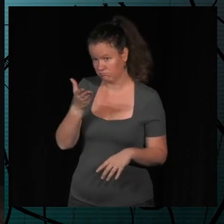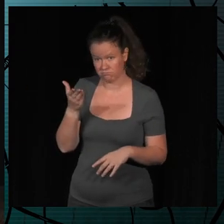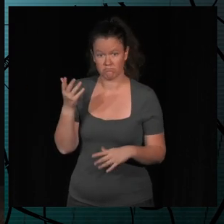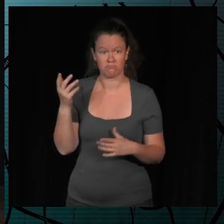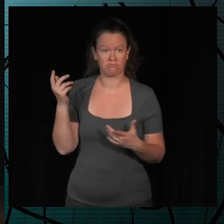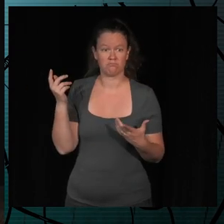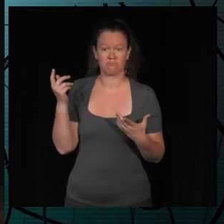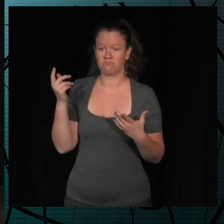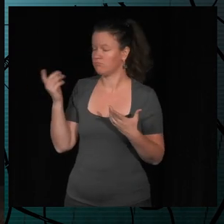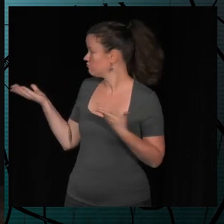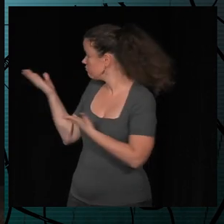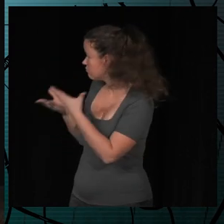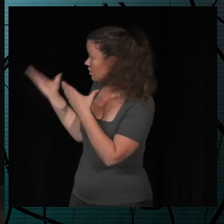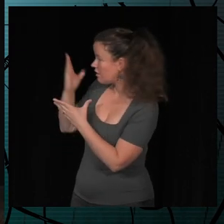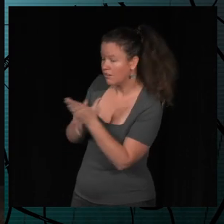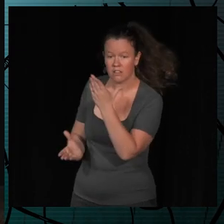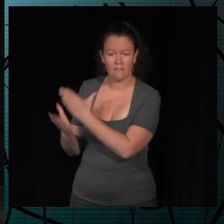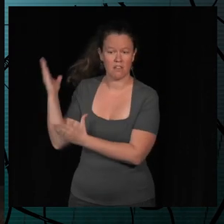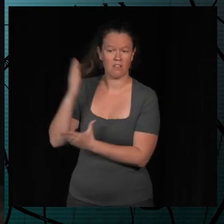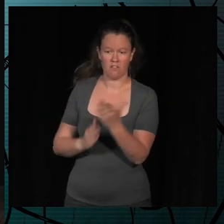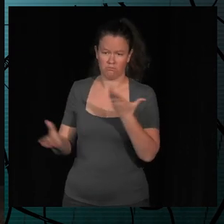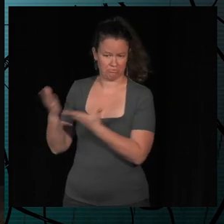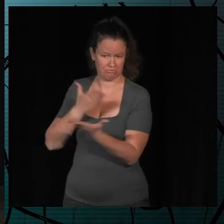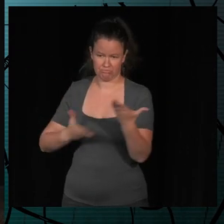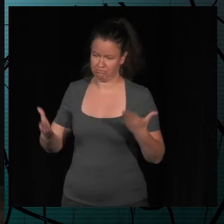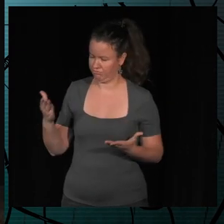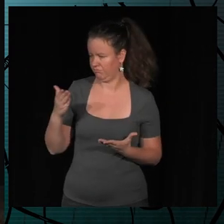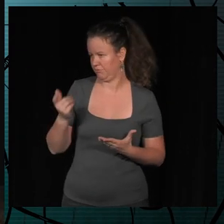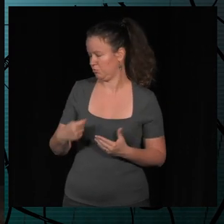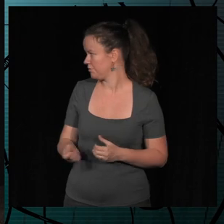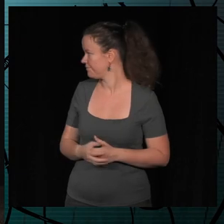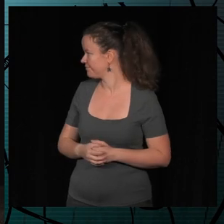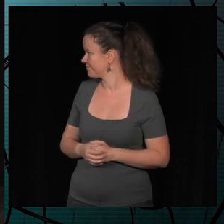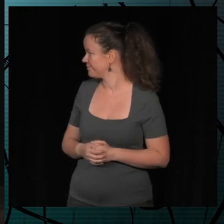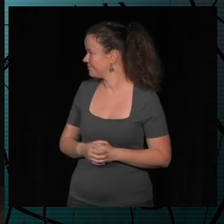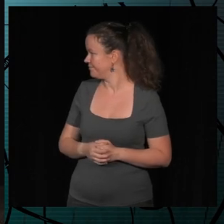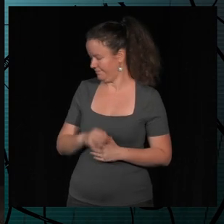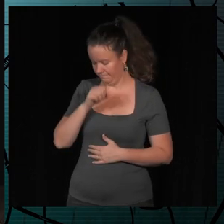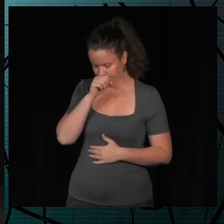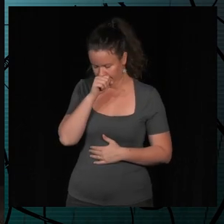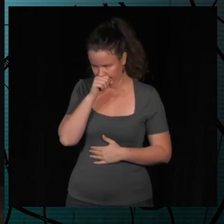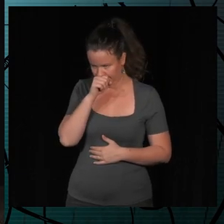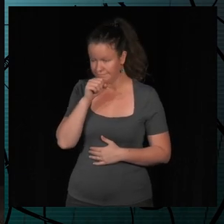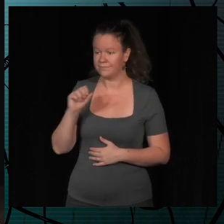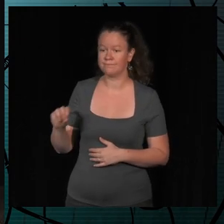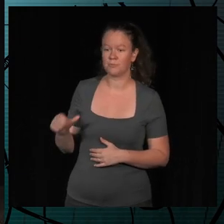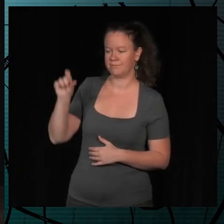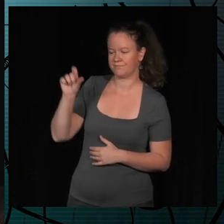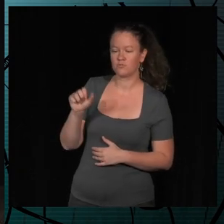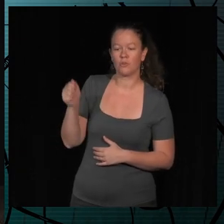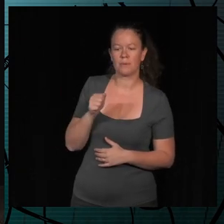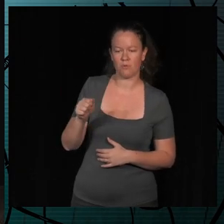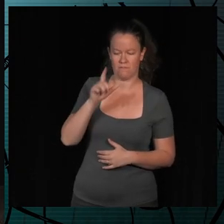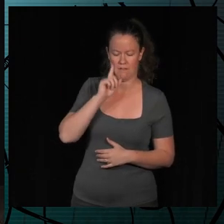de d'intervenir les uns et les autres sur sur sur ces questions je dois vous demander d'excuser Séverine